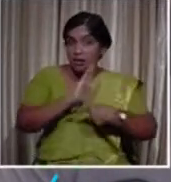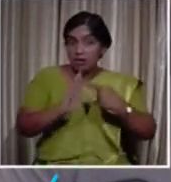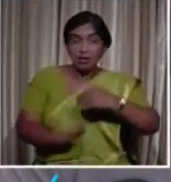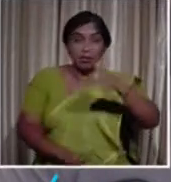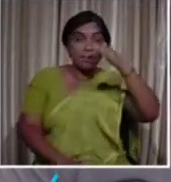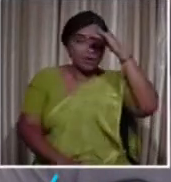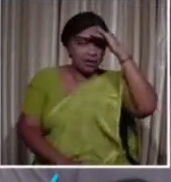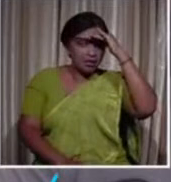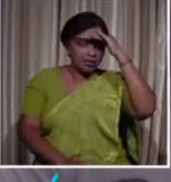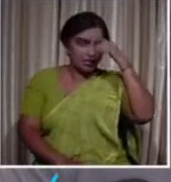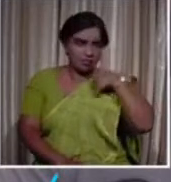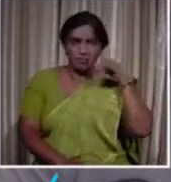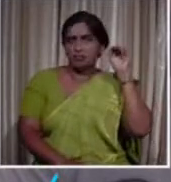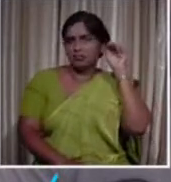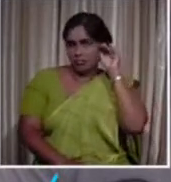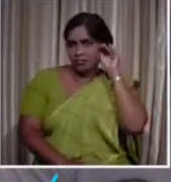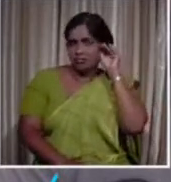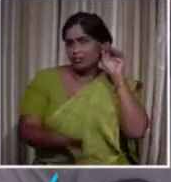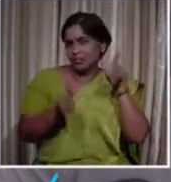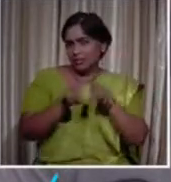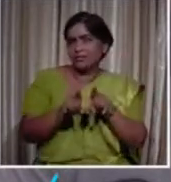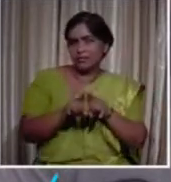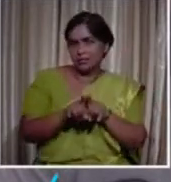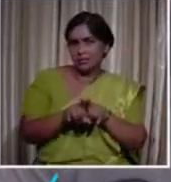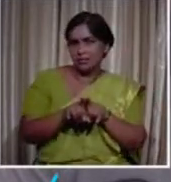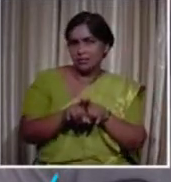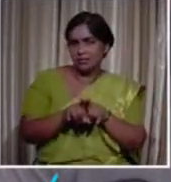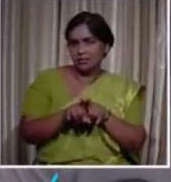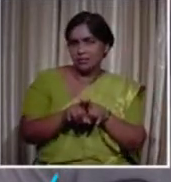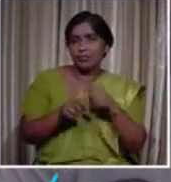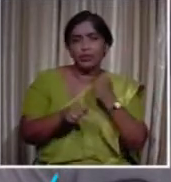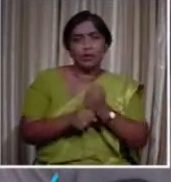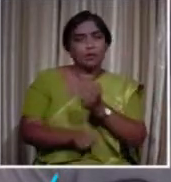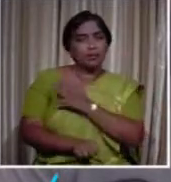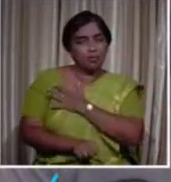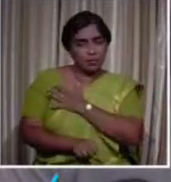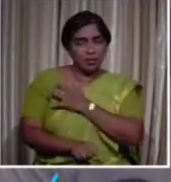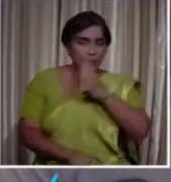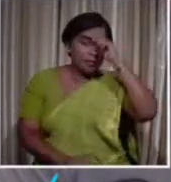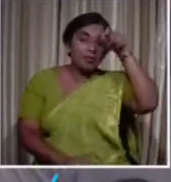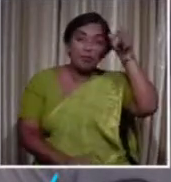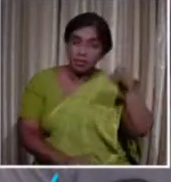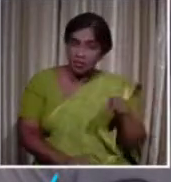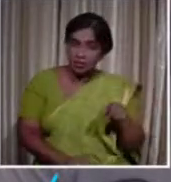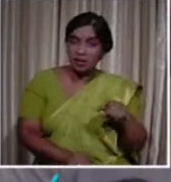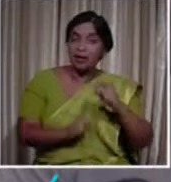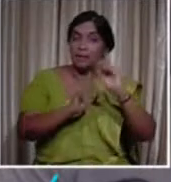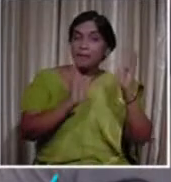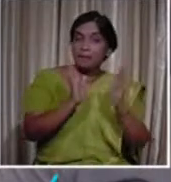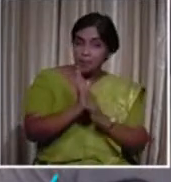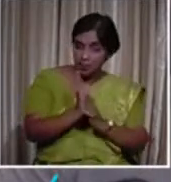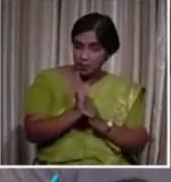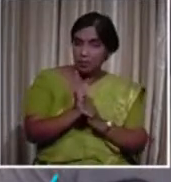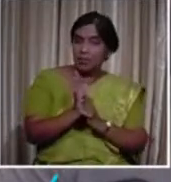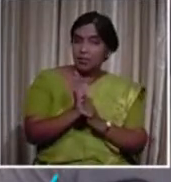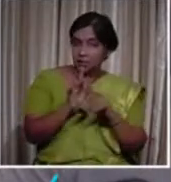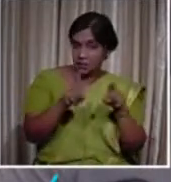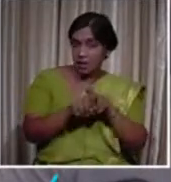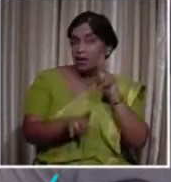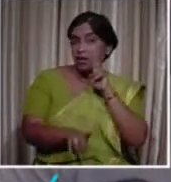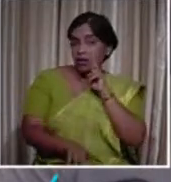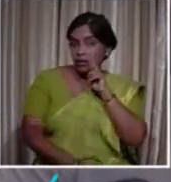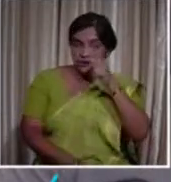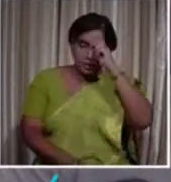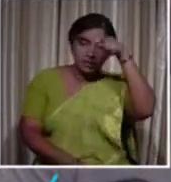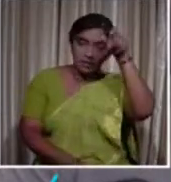නායකයා මට ආරංචි වෙලා තිබුණු හැටියට ගෝඨාභය රාජපක්ෂ මහත්මයාත් අගමැතිතුමා හැටියට රනිල්